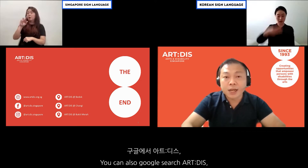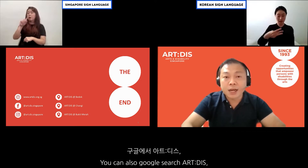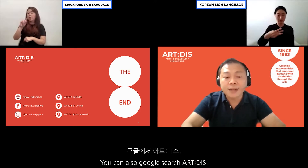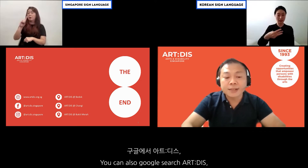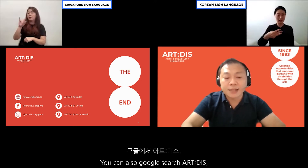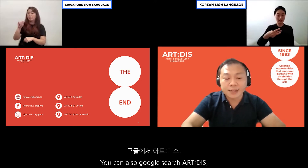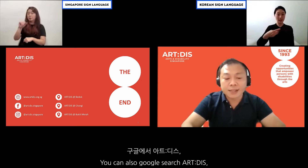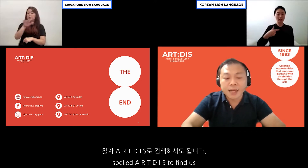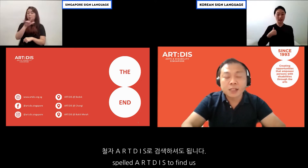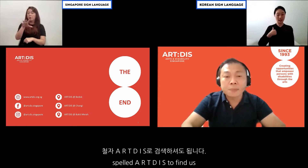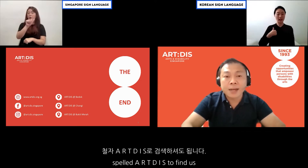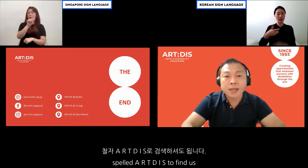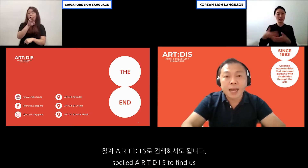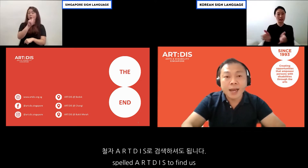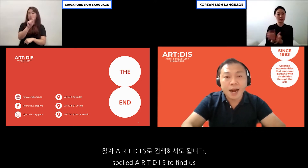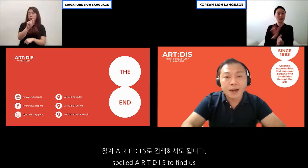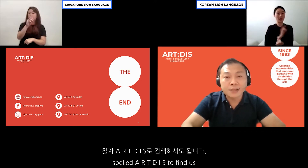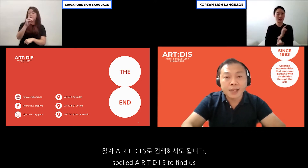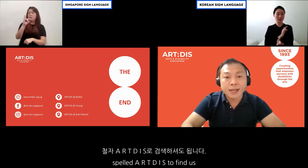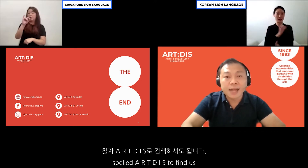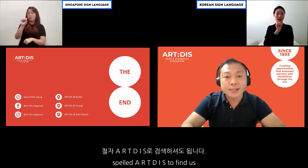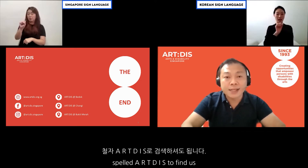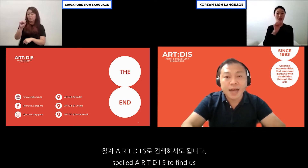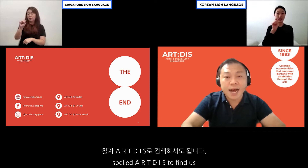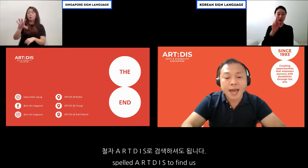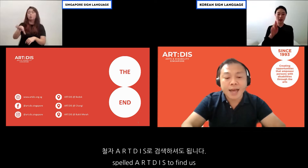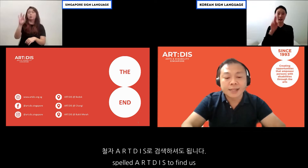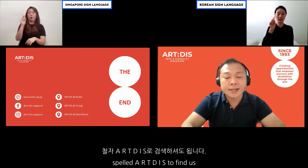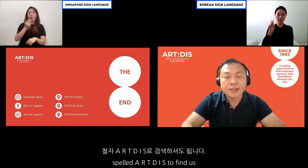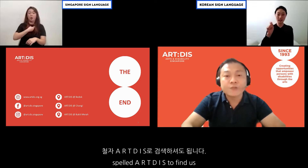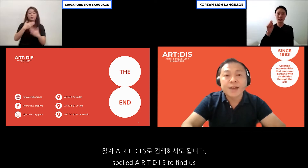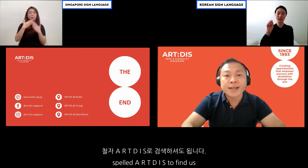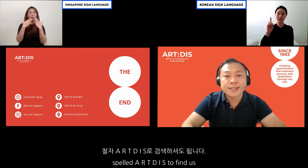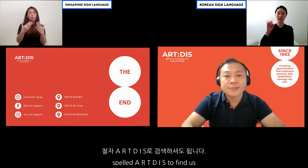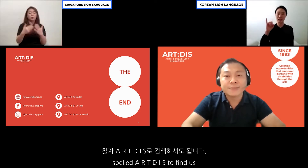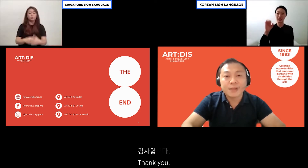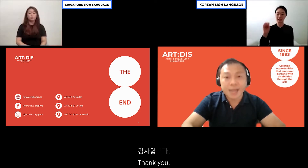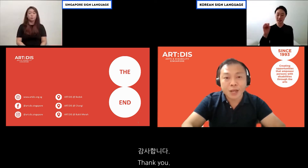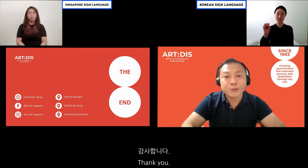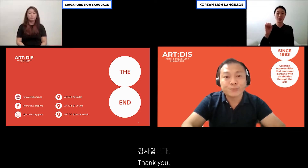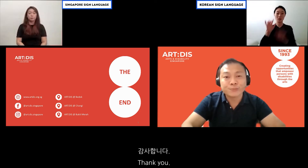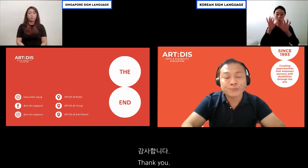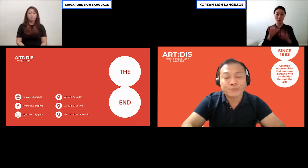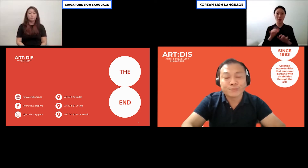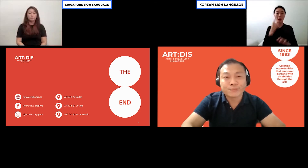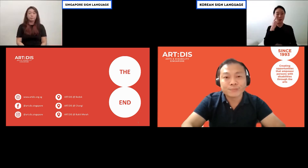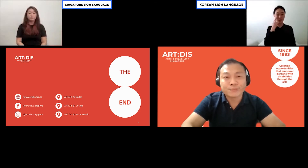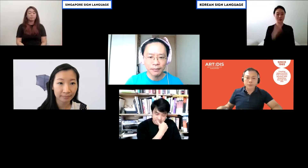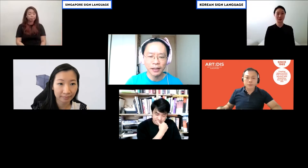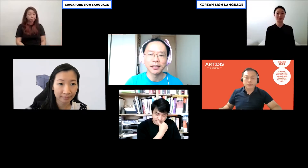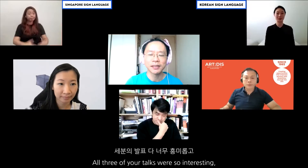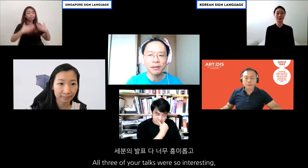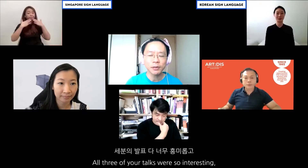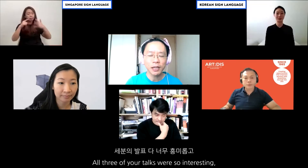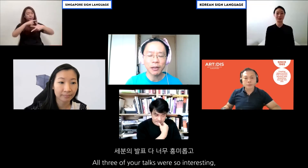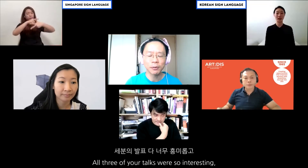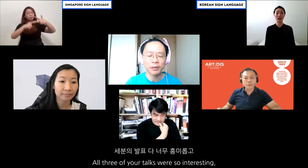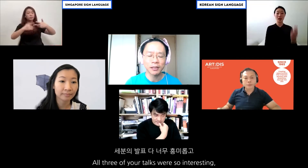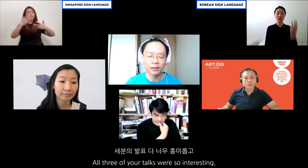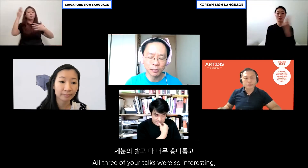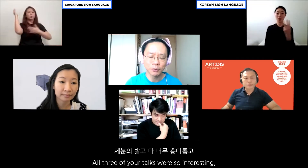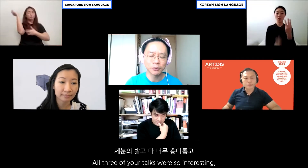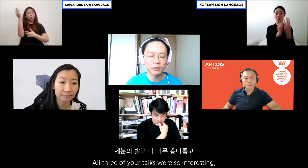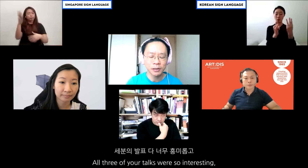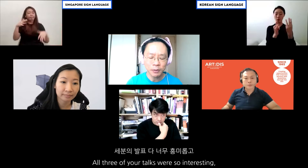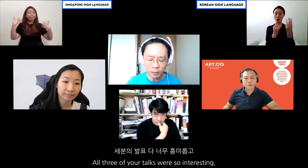search ArtDiz, spelled A-R-T-D-I-S, to find us. Thank you. 네, 세 분의 발표